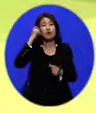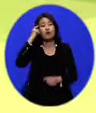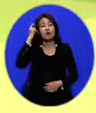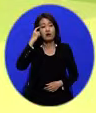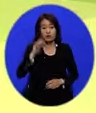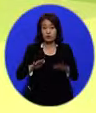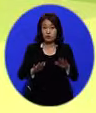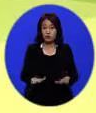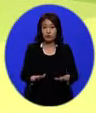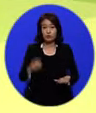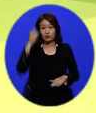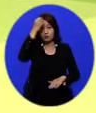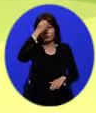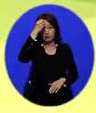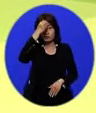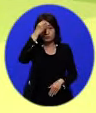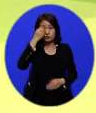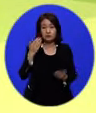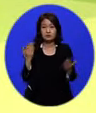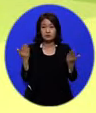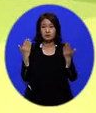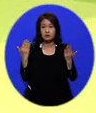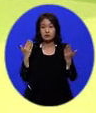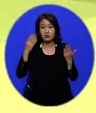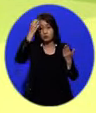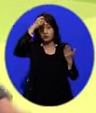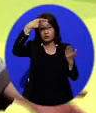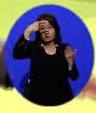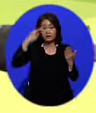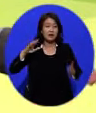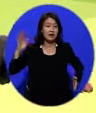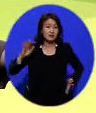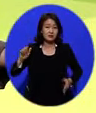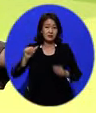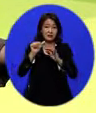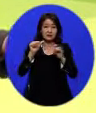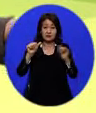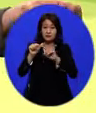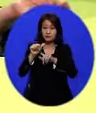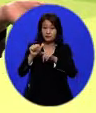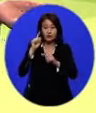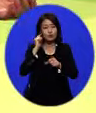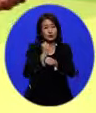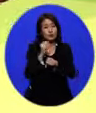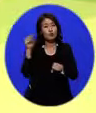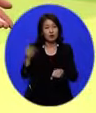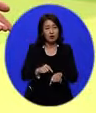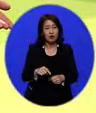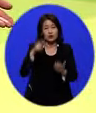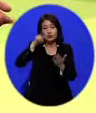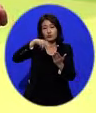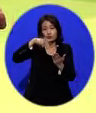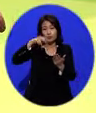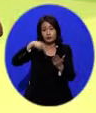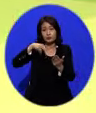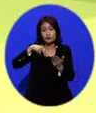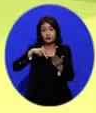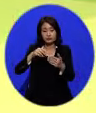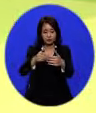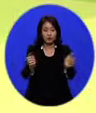제가 요번에 고등학교 들어간 그 고1 학생들이 5명이 저희 연구소에 와서 학교에서 독서